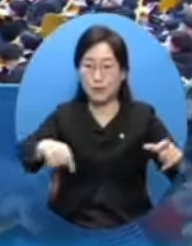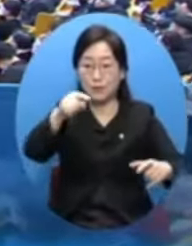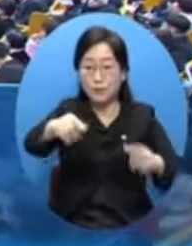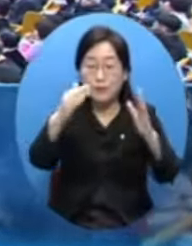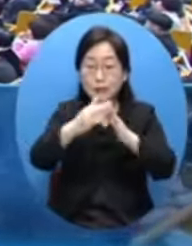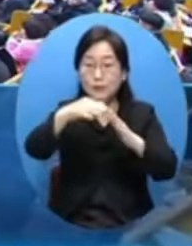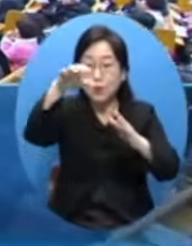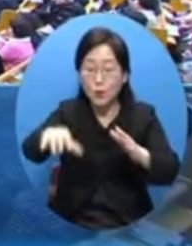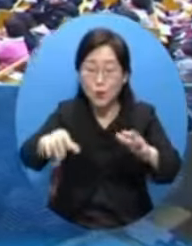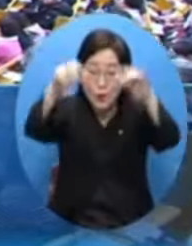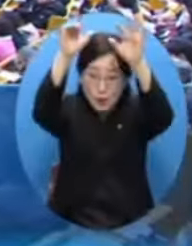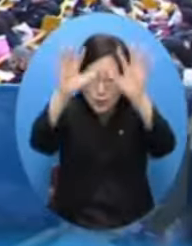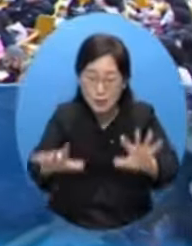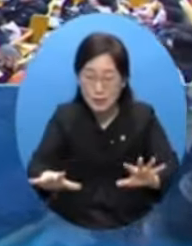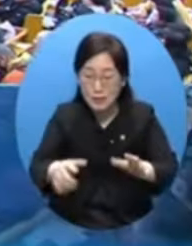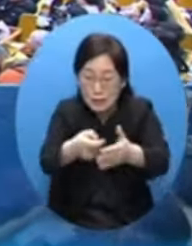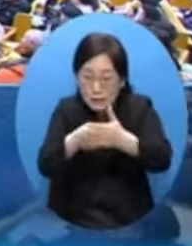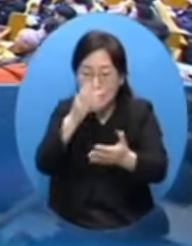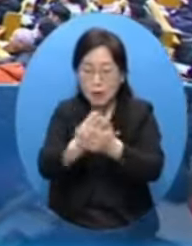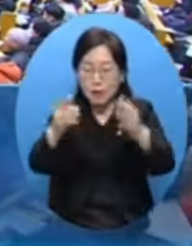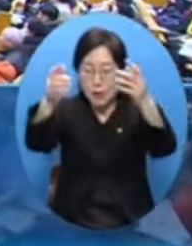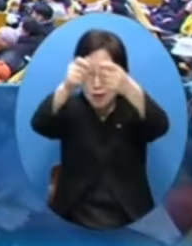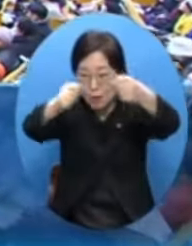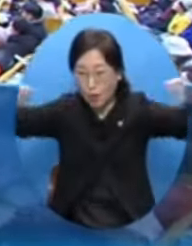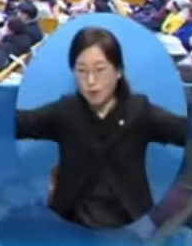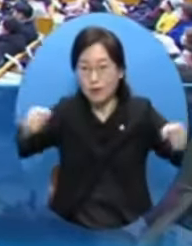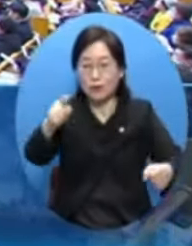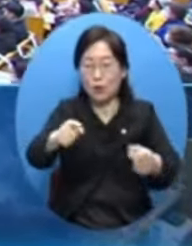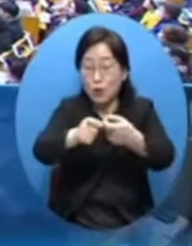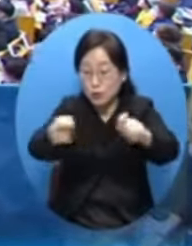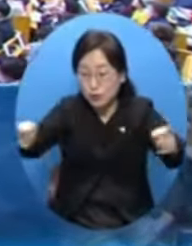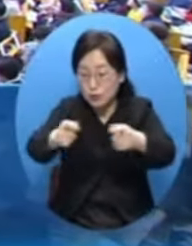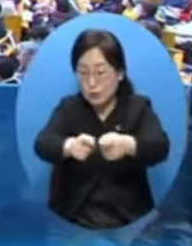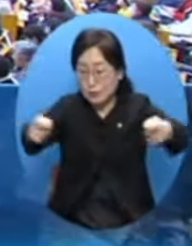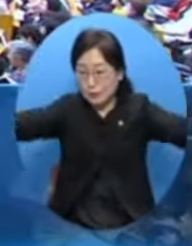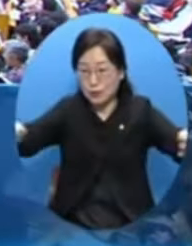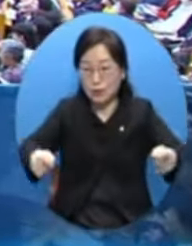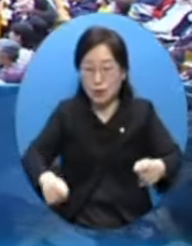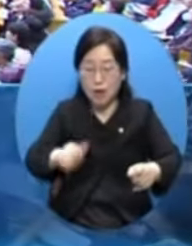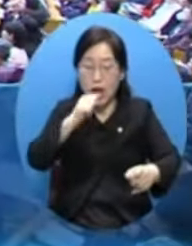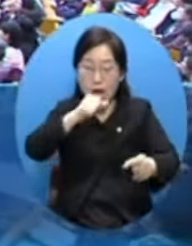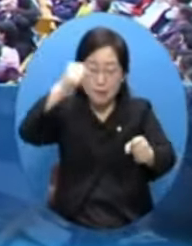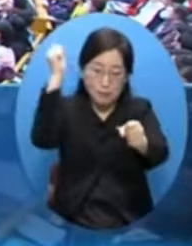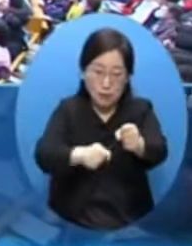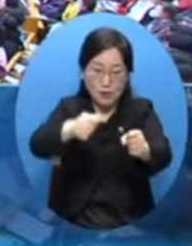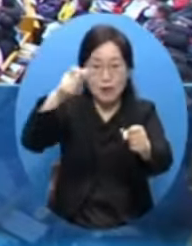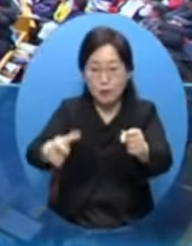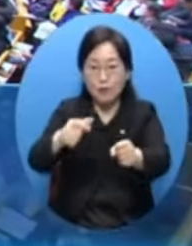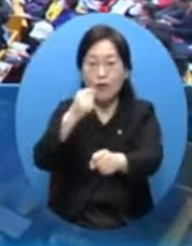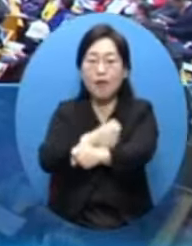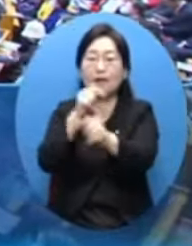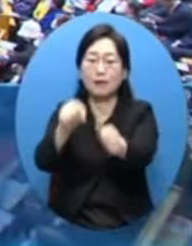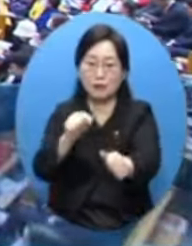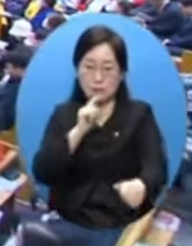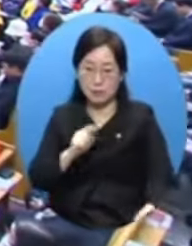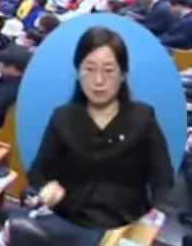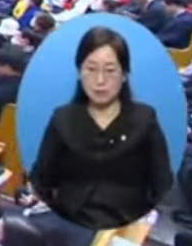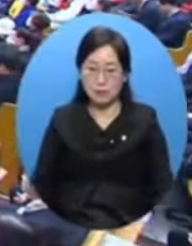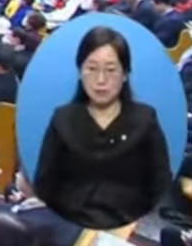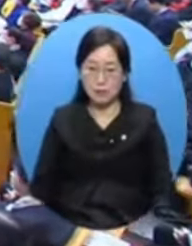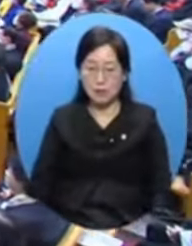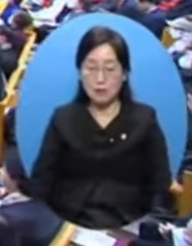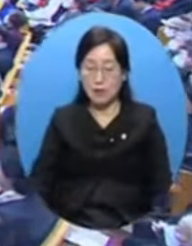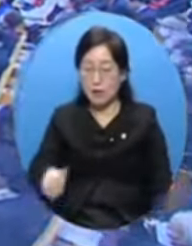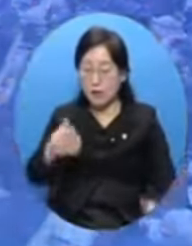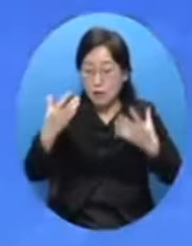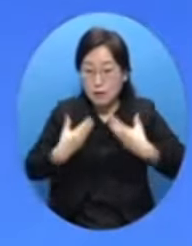초소의 회장을 아끼지 말고 널리 펴되 너의 주를 길게 하며 내 말뚝을 견고해 할지어다 말씀하고 있습니다 절망에